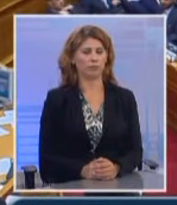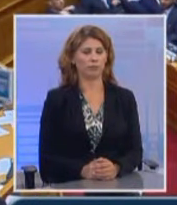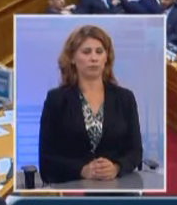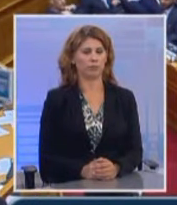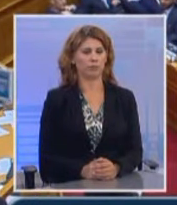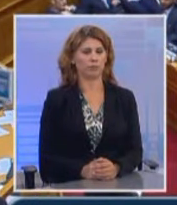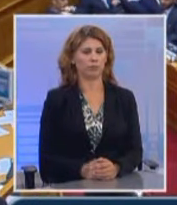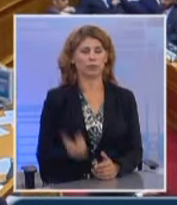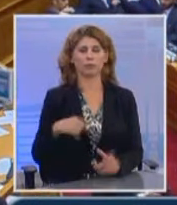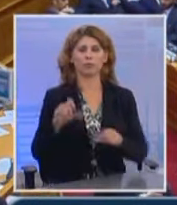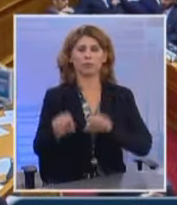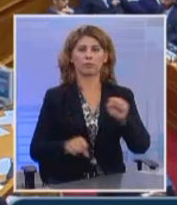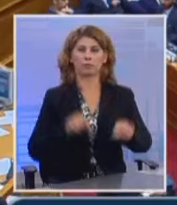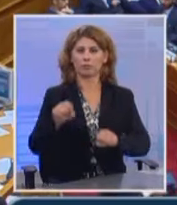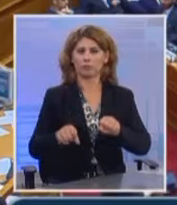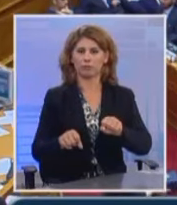Ο πιλότος,